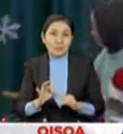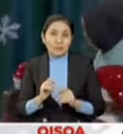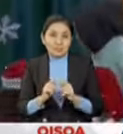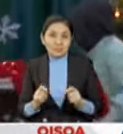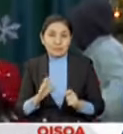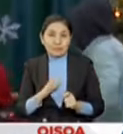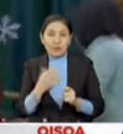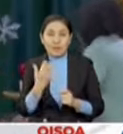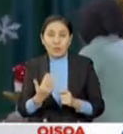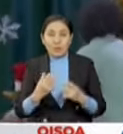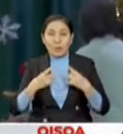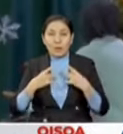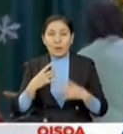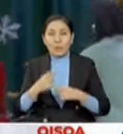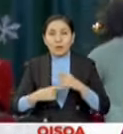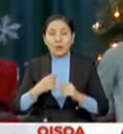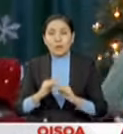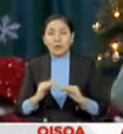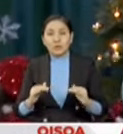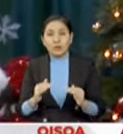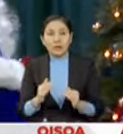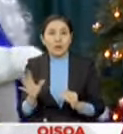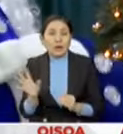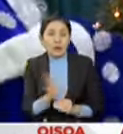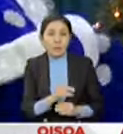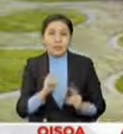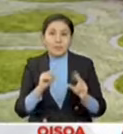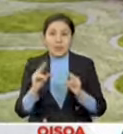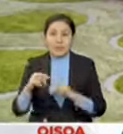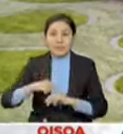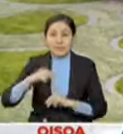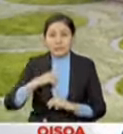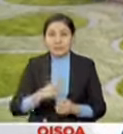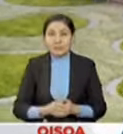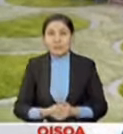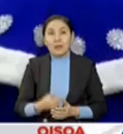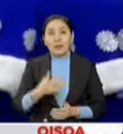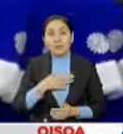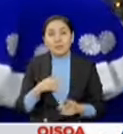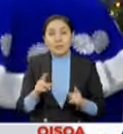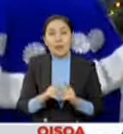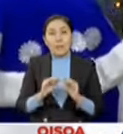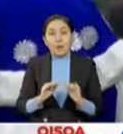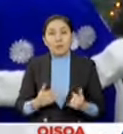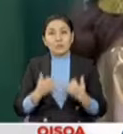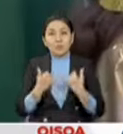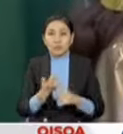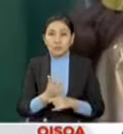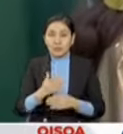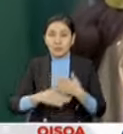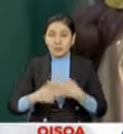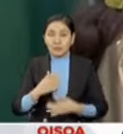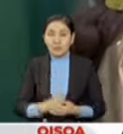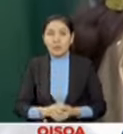qildik va bu bayram orqali bolajonlar o'zlarini juda ham baxtiyor his qilishdi va biz ham bolajonlarni ko'rib juda ham xursand